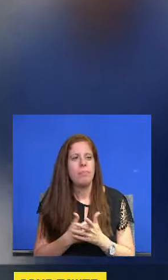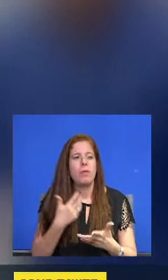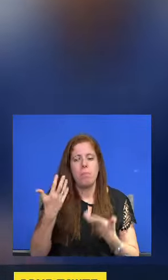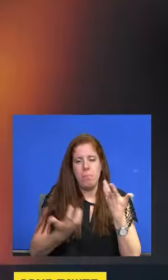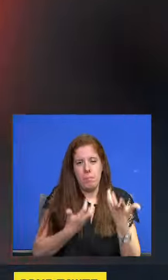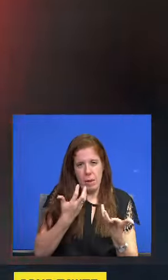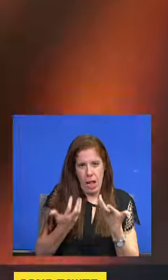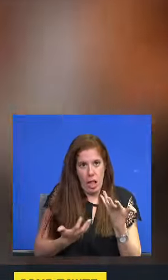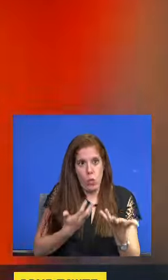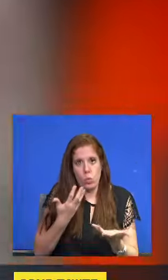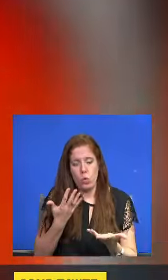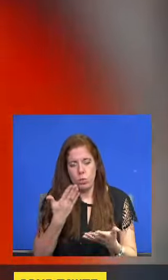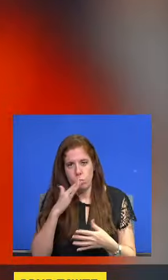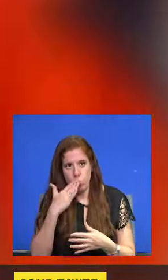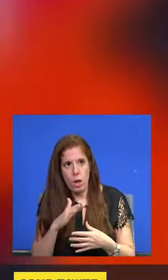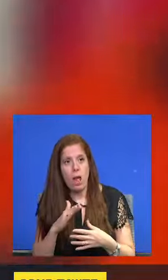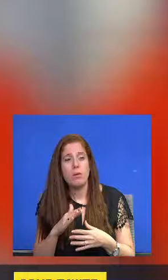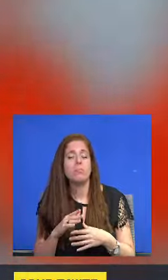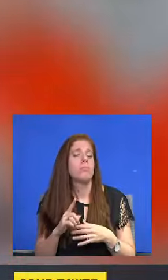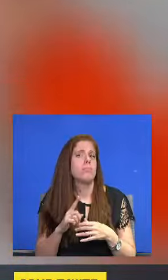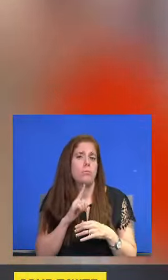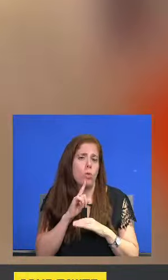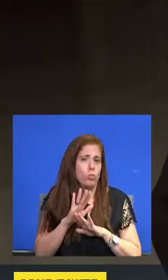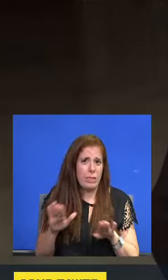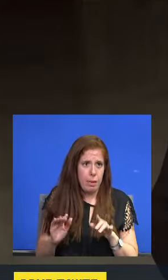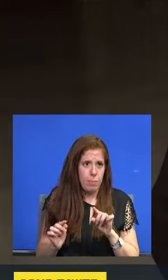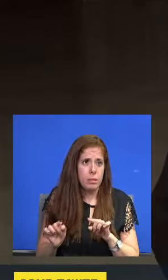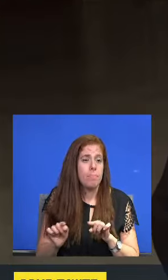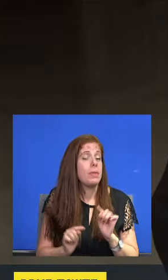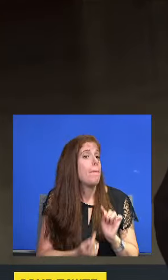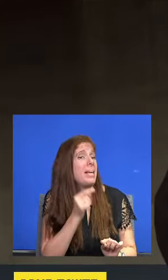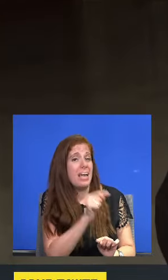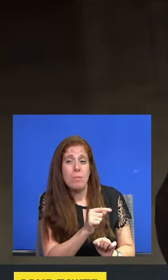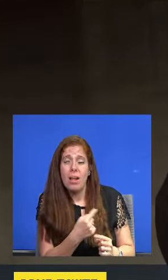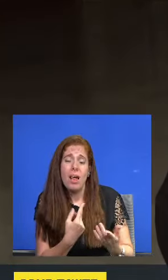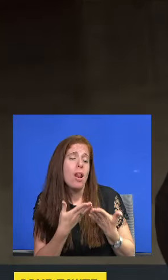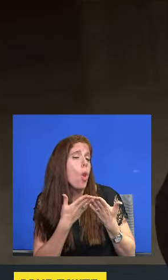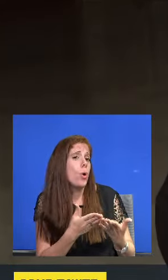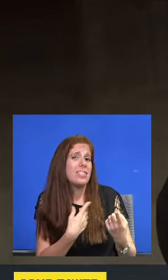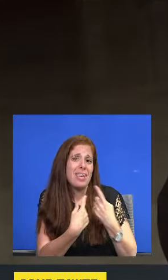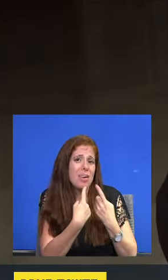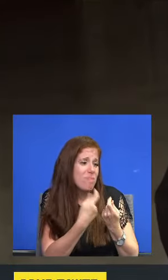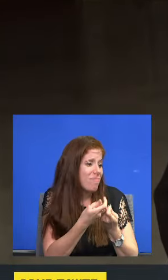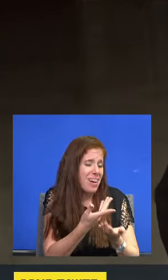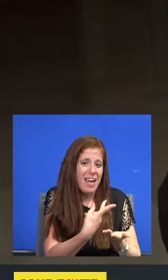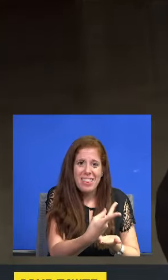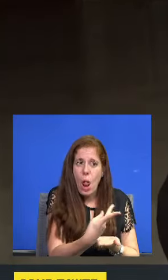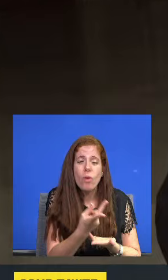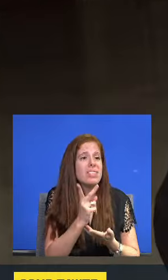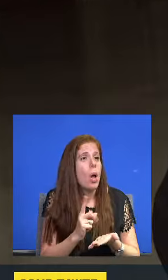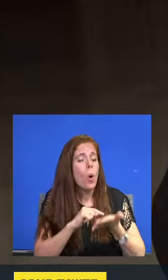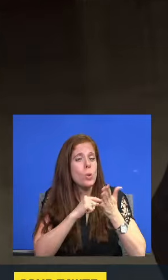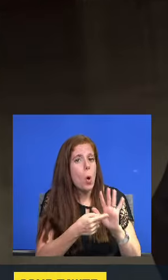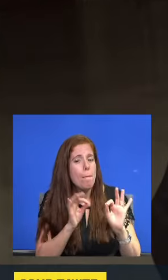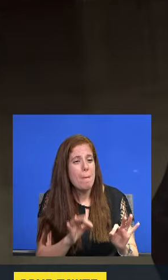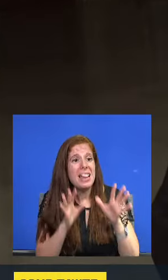עוברת בשתיקה בעולם הנוצרי. מקרים כאלה לא עוזרים לדיאלוג, ובוודאי יכולים לגרום באמת